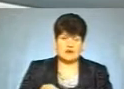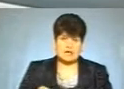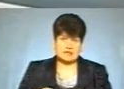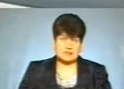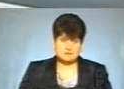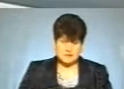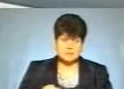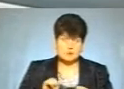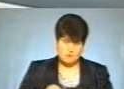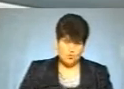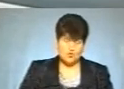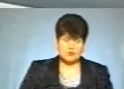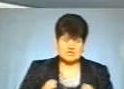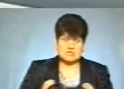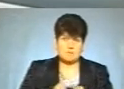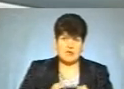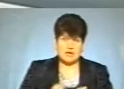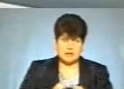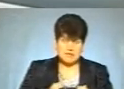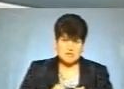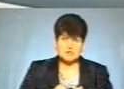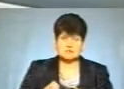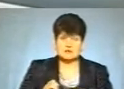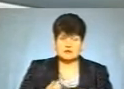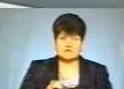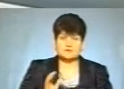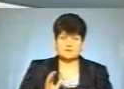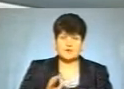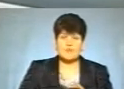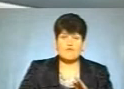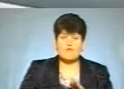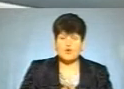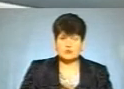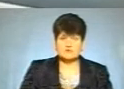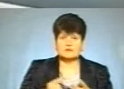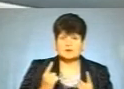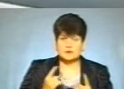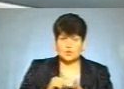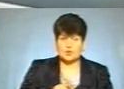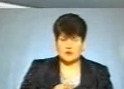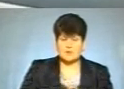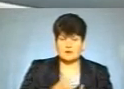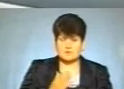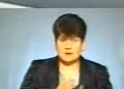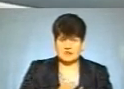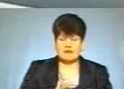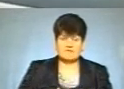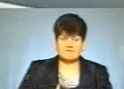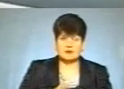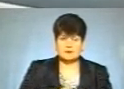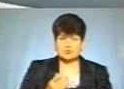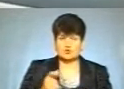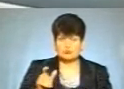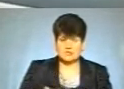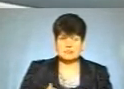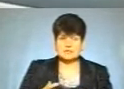може зберегтися. І, але все ж таки фонд, він великий грає роль, тому що виплати, якщо людина